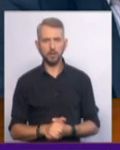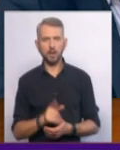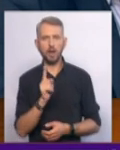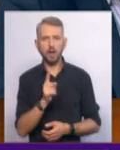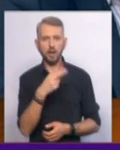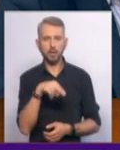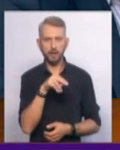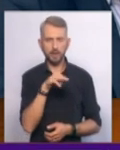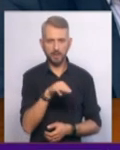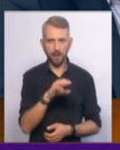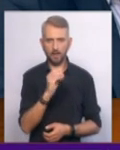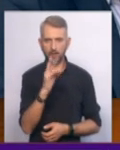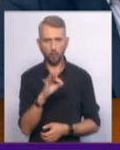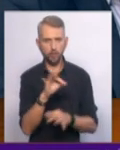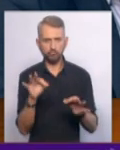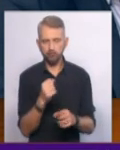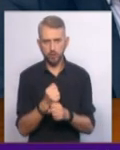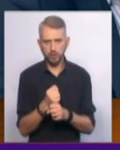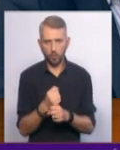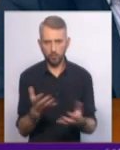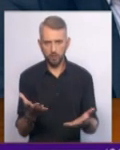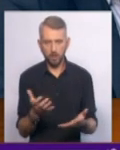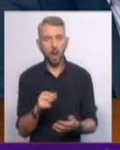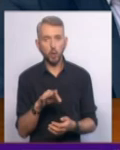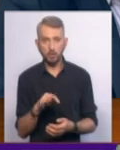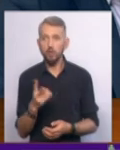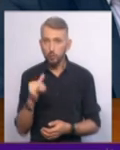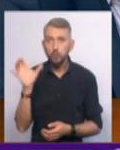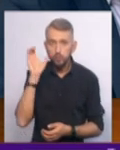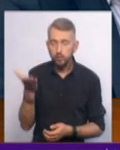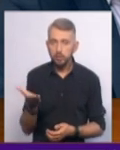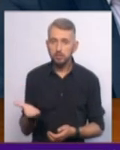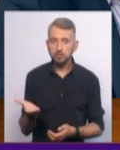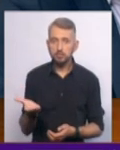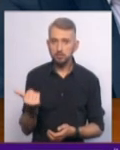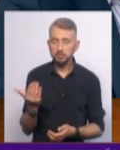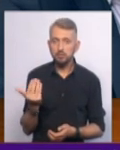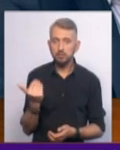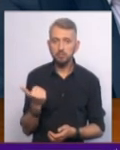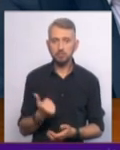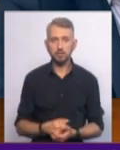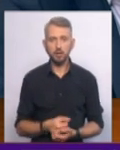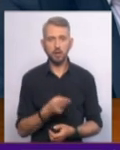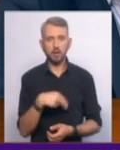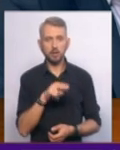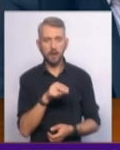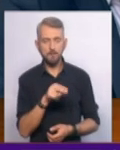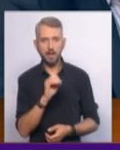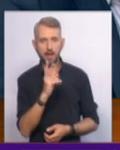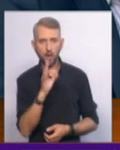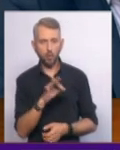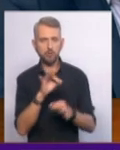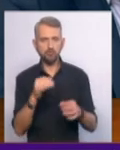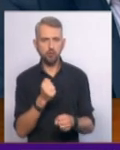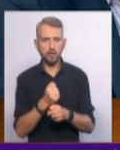ДП «Еко» нічого не робить. Алло. Так. Кажіть. ДП «Еко» нічого не